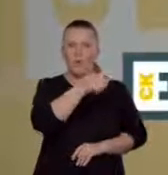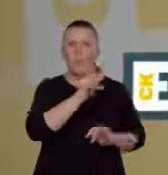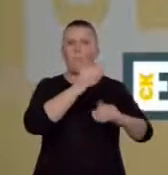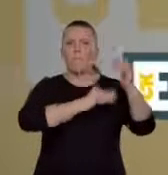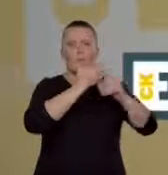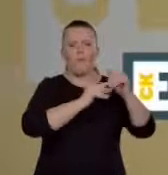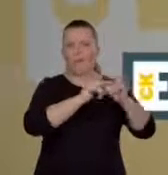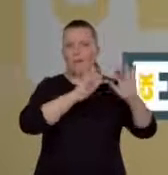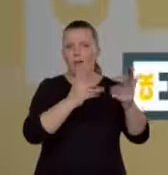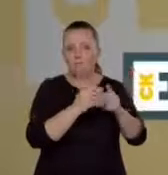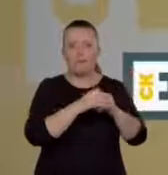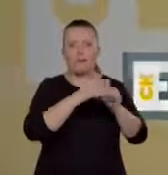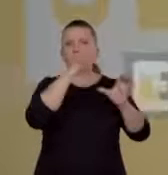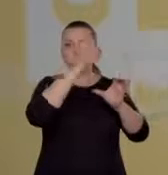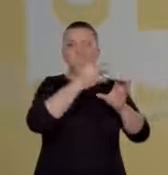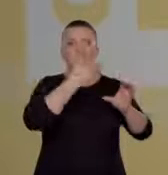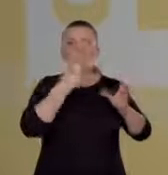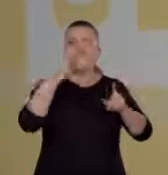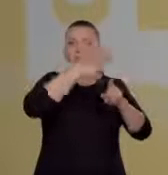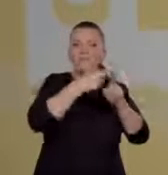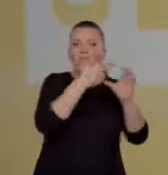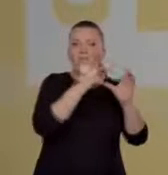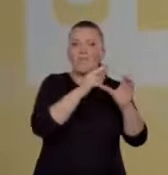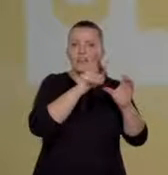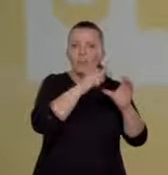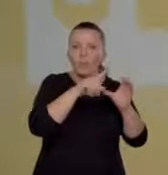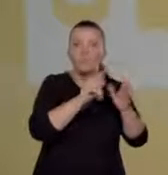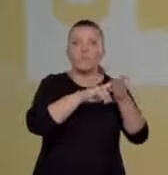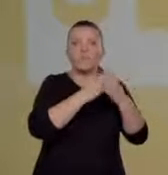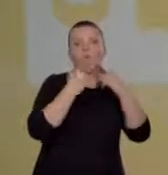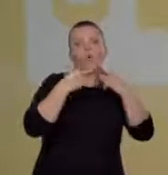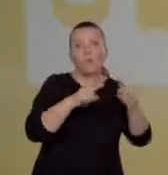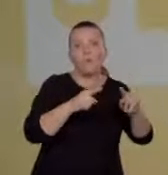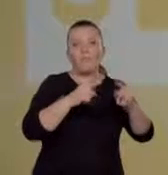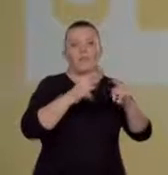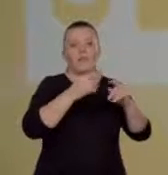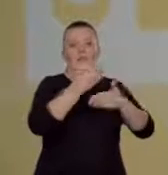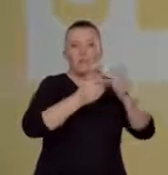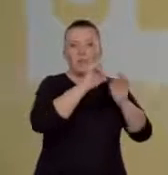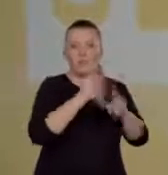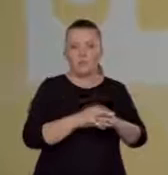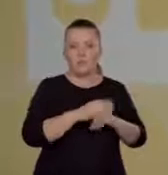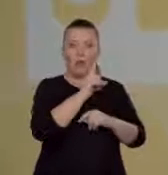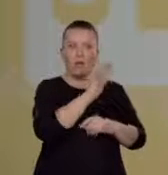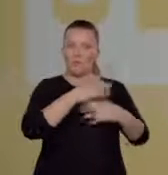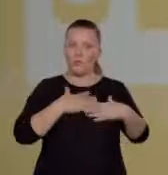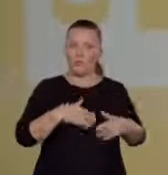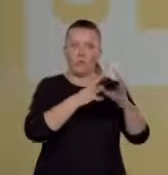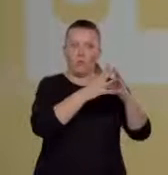Nie wykształcają one żadnych narządów, w tym narządów wymiany gazowej, a potrafią osiągać dość znaczne rozmiary